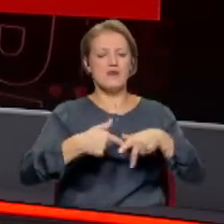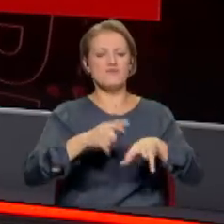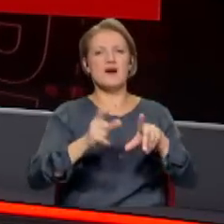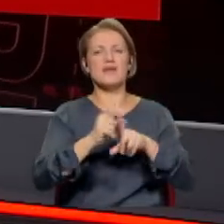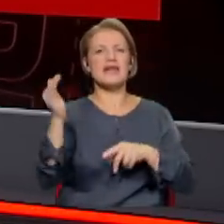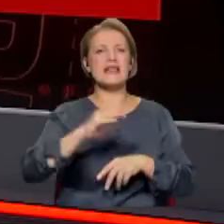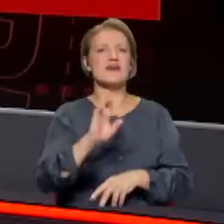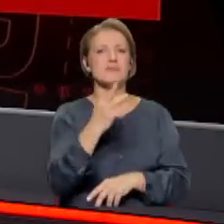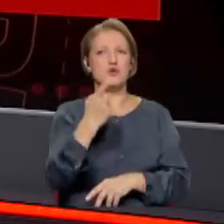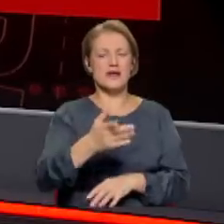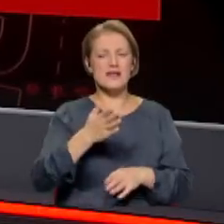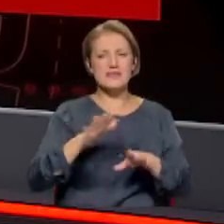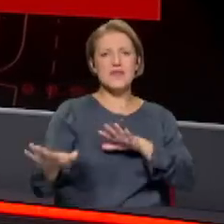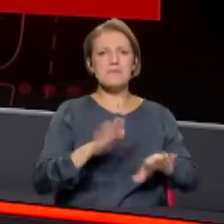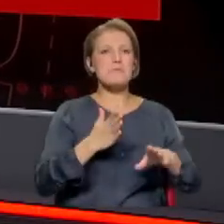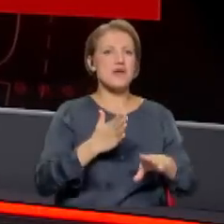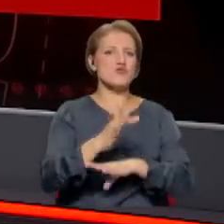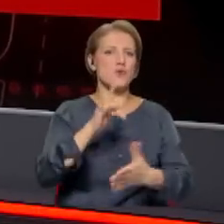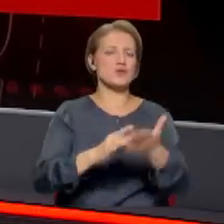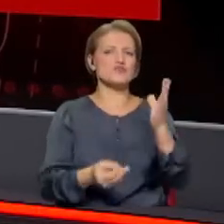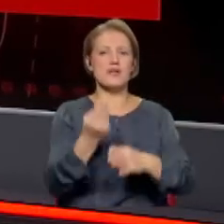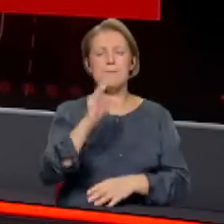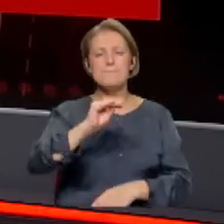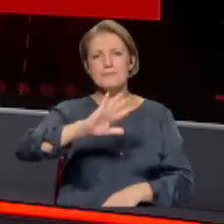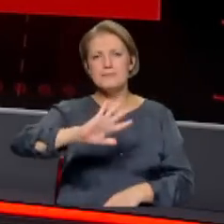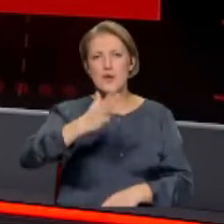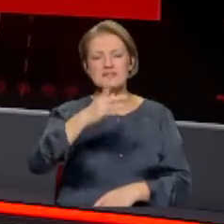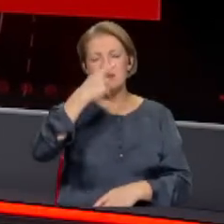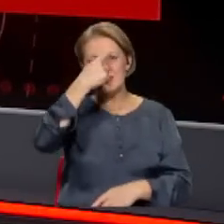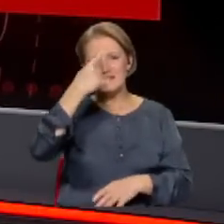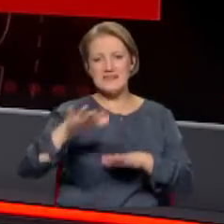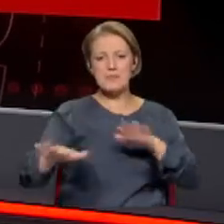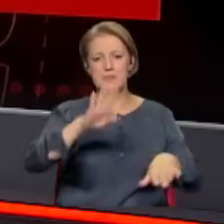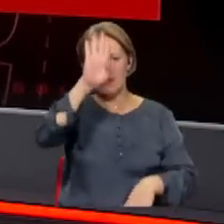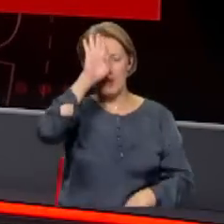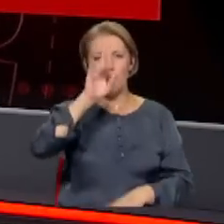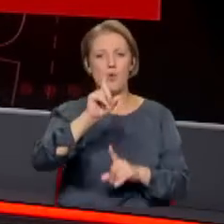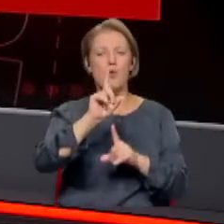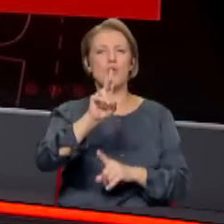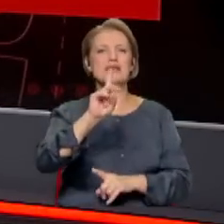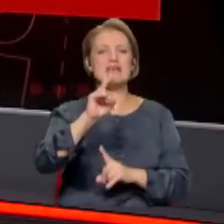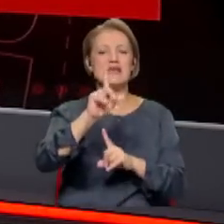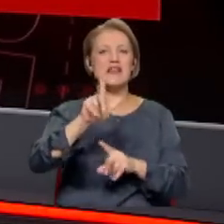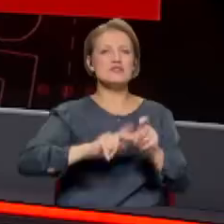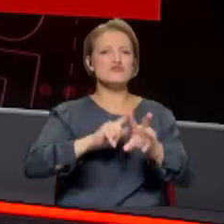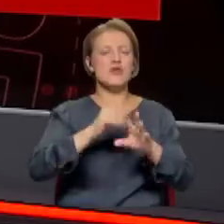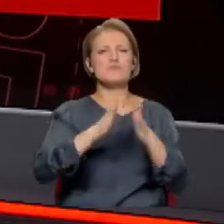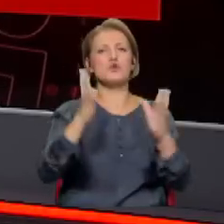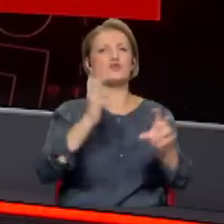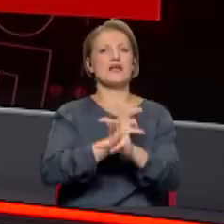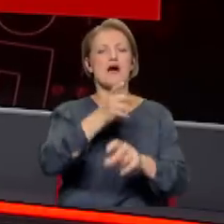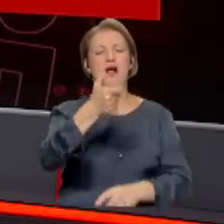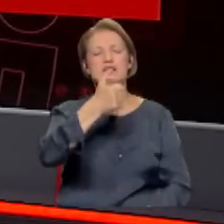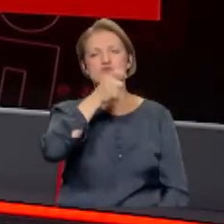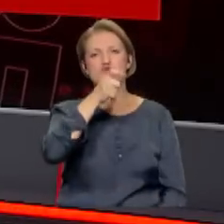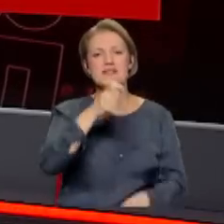raporda deprem gerçeğini gözler önüne serdi. Olası bir depremde İstanbul'un 12 ilçesi büyük risk altında. 6